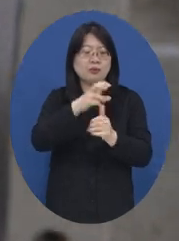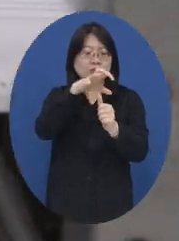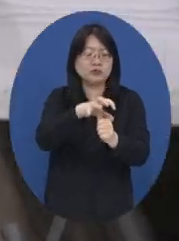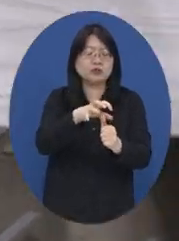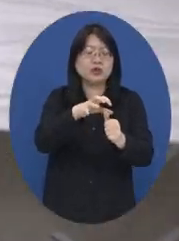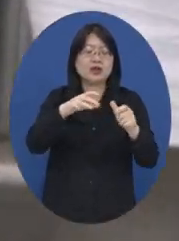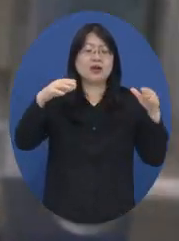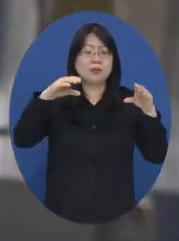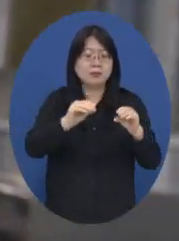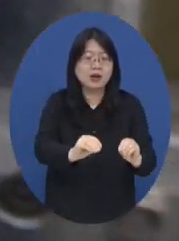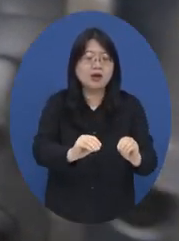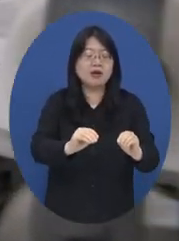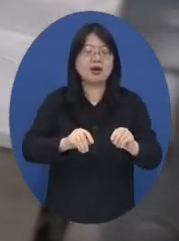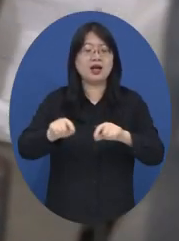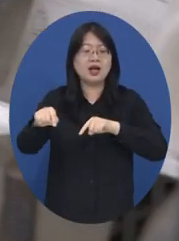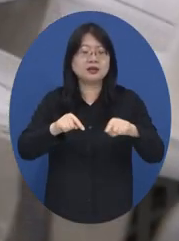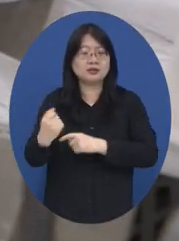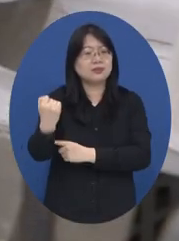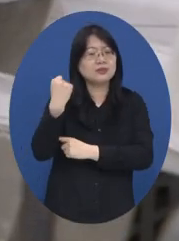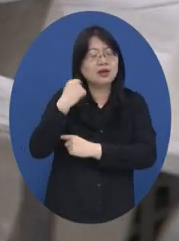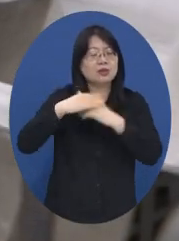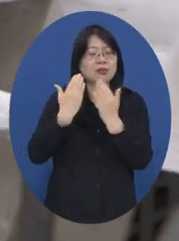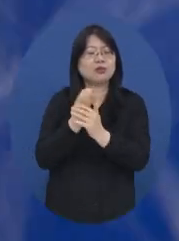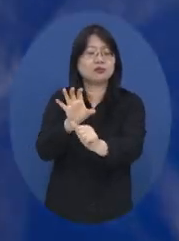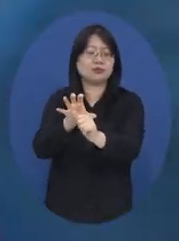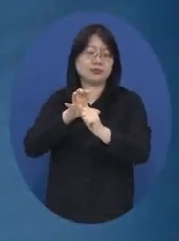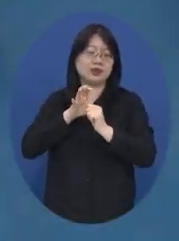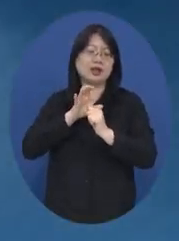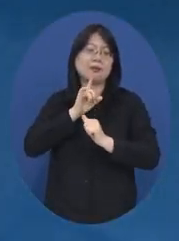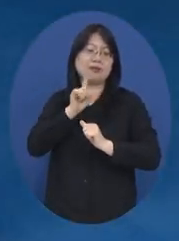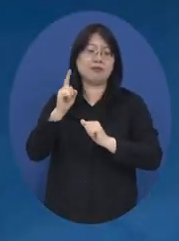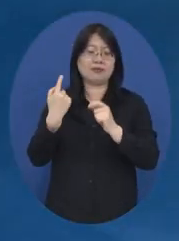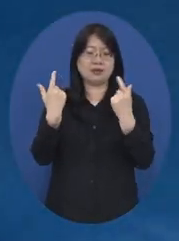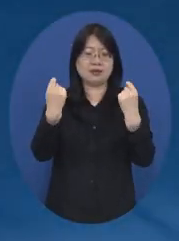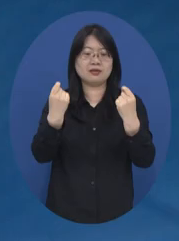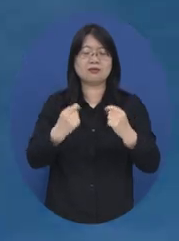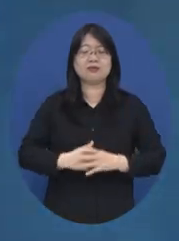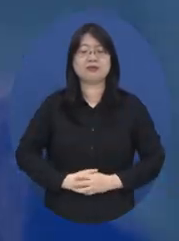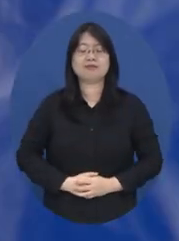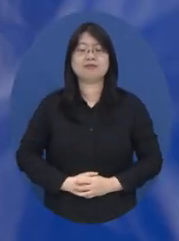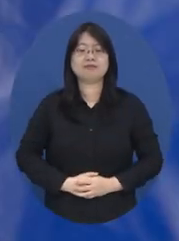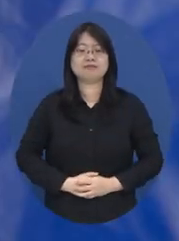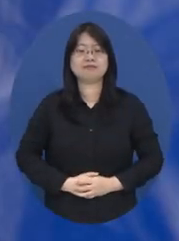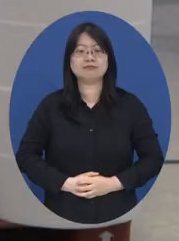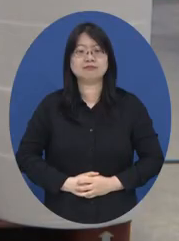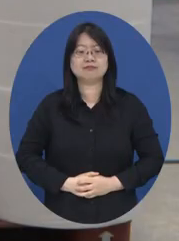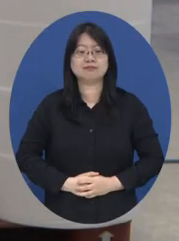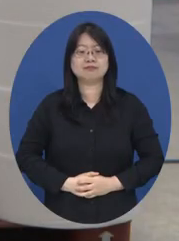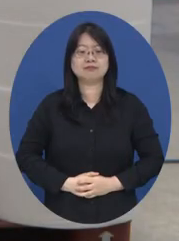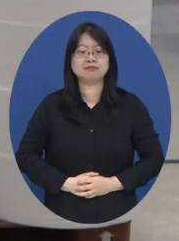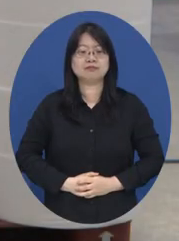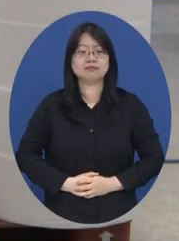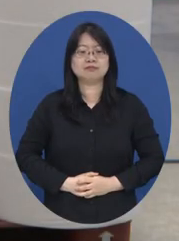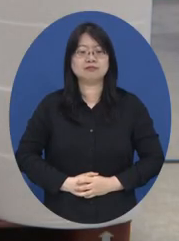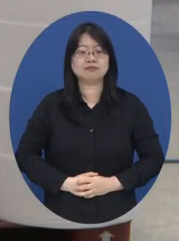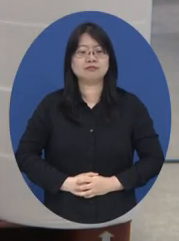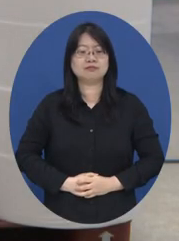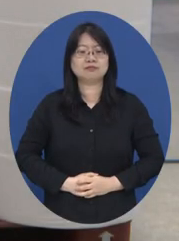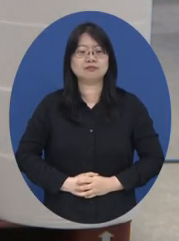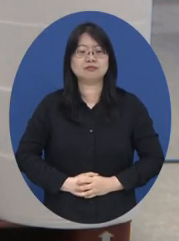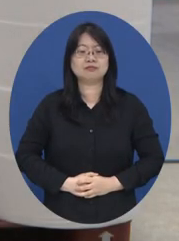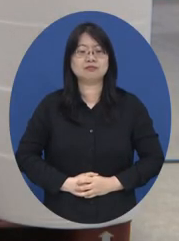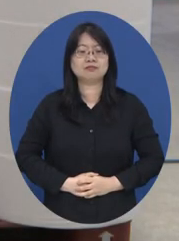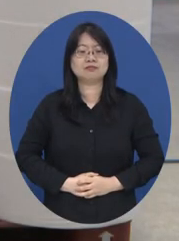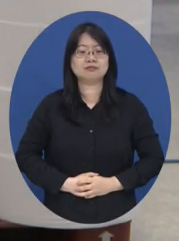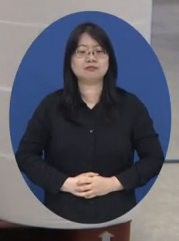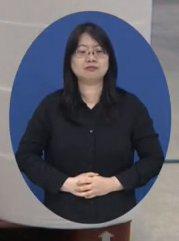재정과 규제와 나 행정 역 등 가용한 정책수단을 총동원 하겠단 뜻입니다 경기 gtv 최저